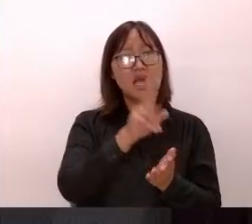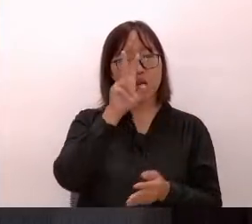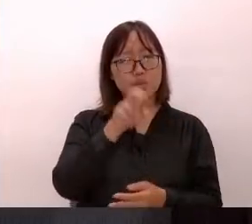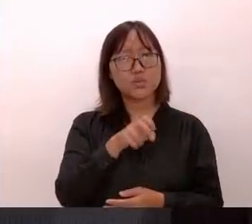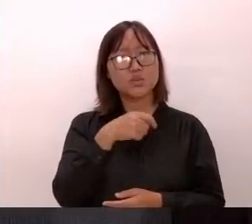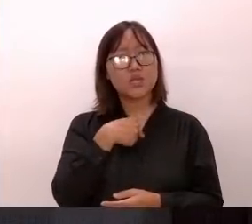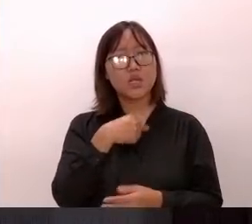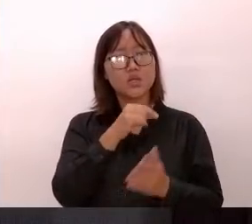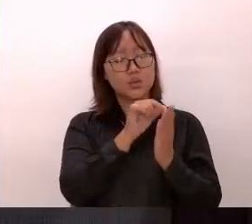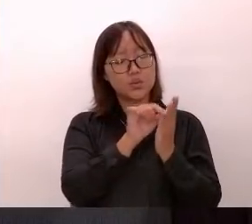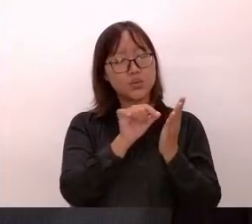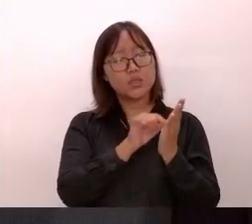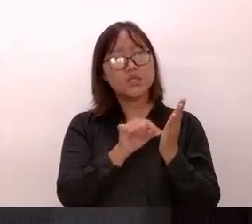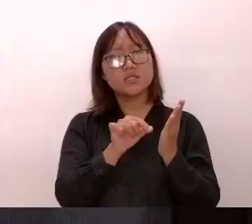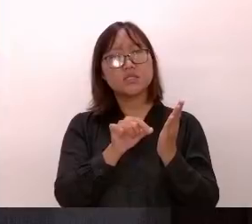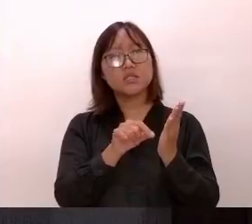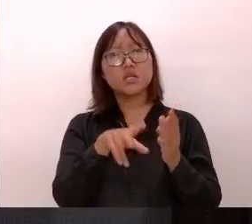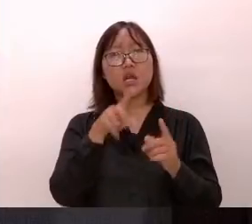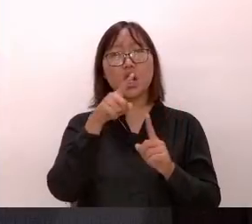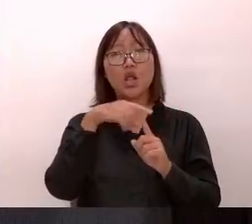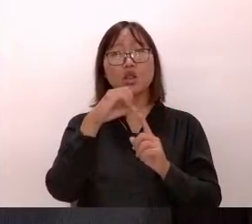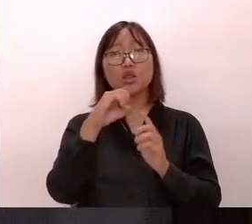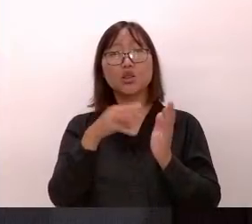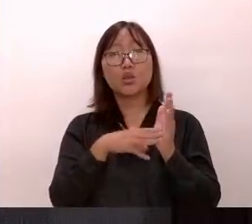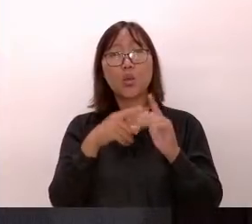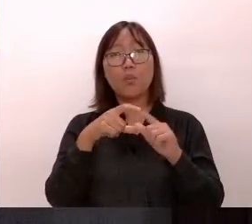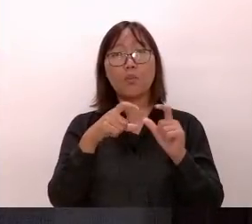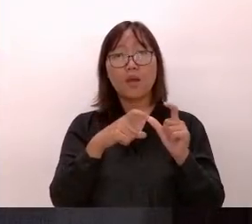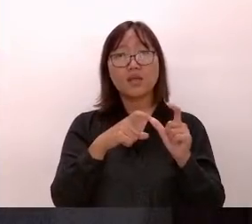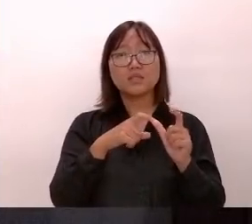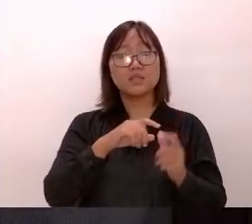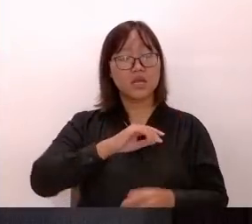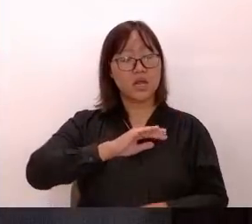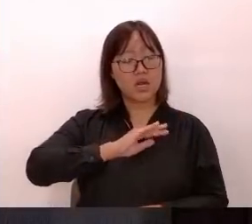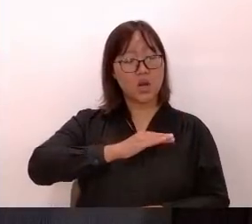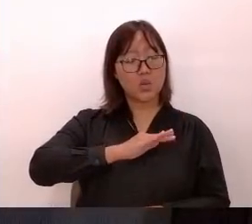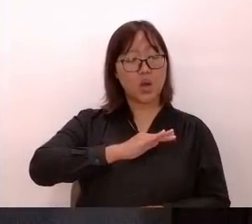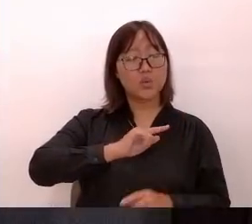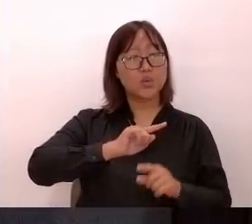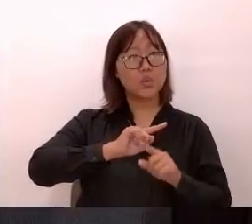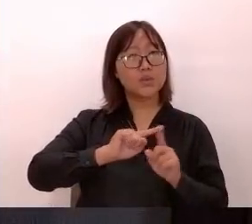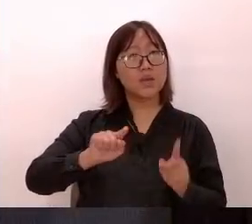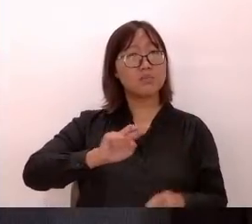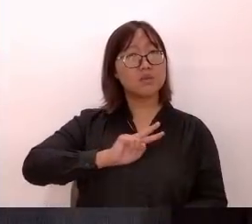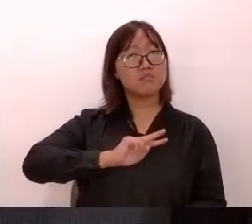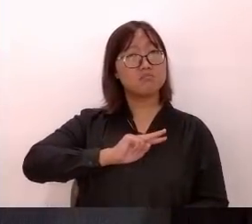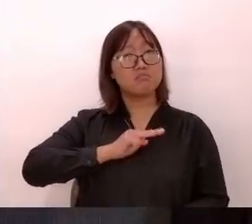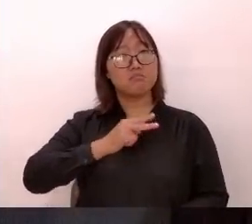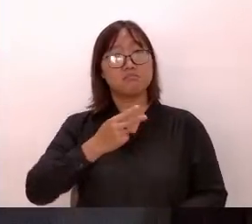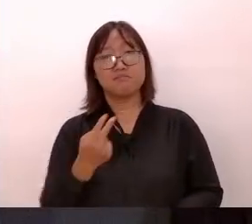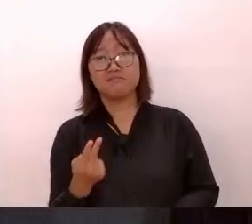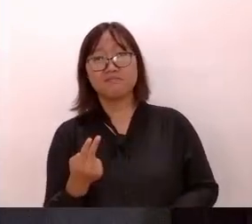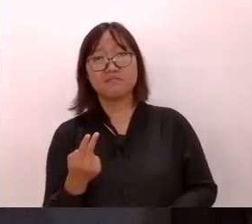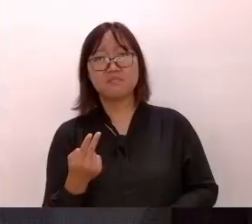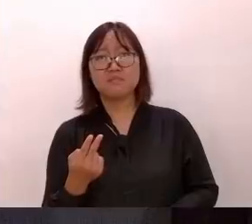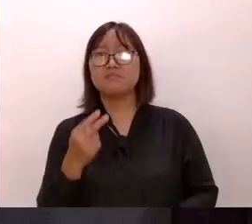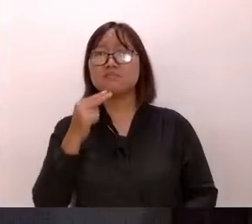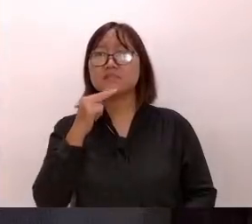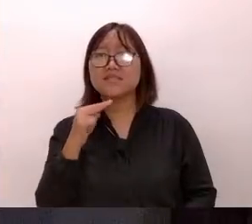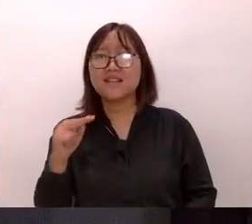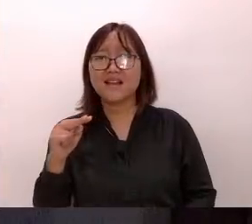ragu-ragu dan akhirnya percaya bahkan karena mengalami kerahiman